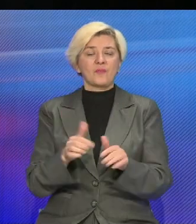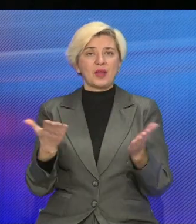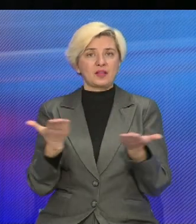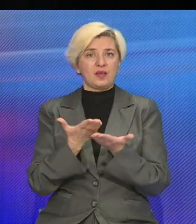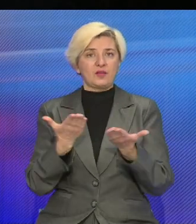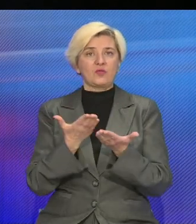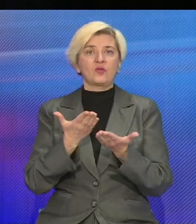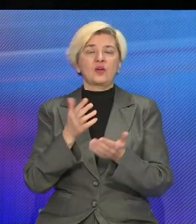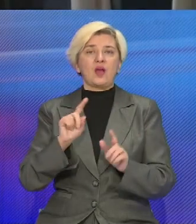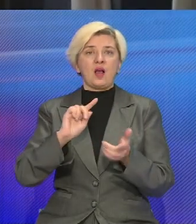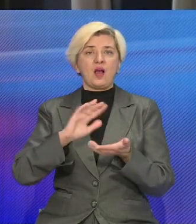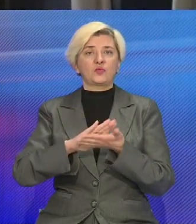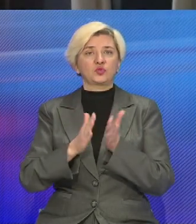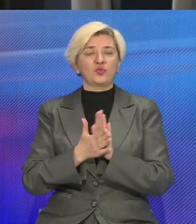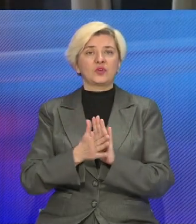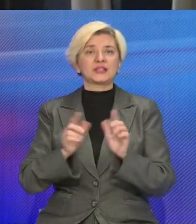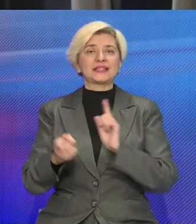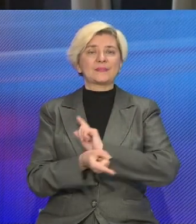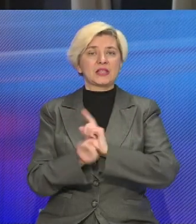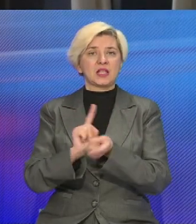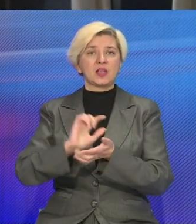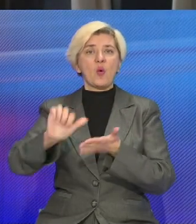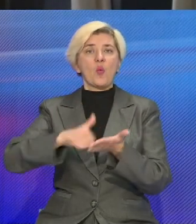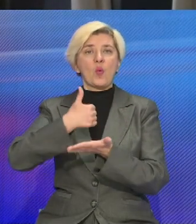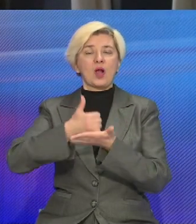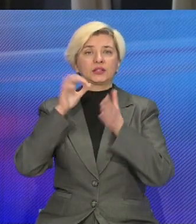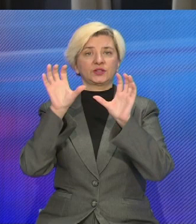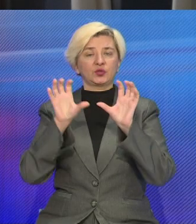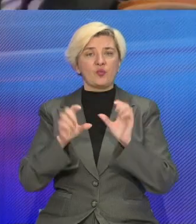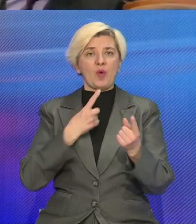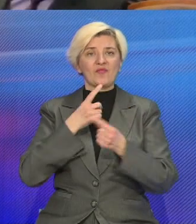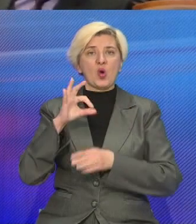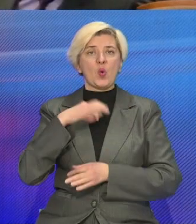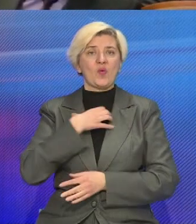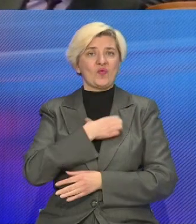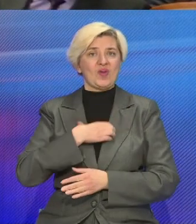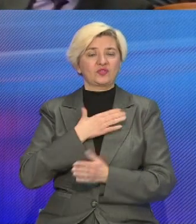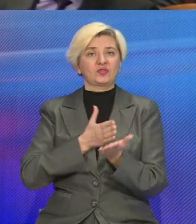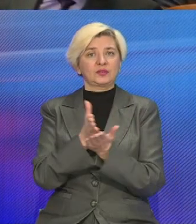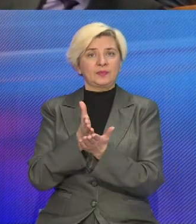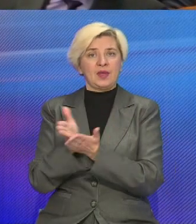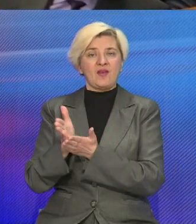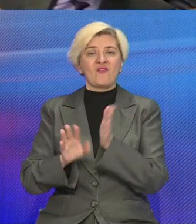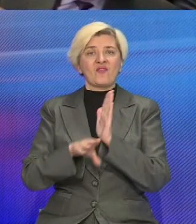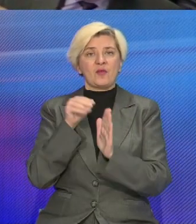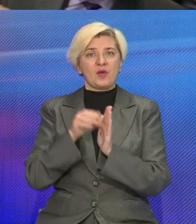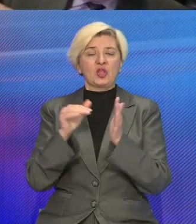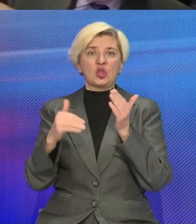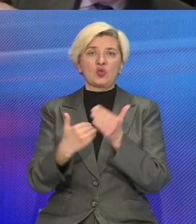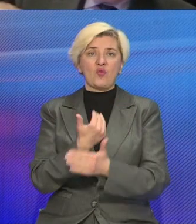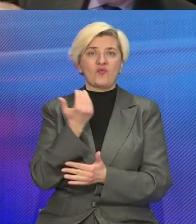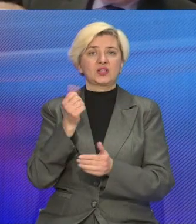обумовили прийняті зміни у Конституції. Поговорити об ключових аспектах виборів і нововведеннях, задача, яку перед собою